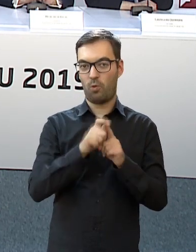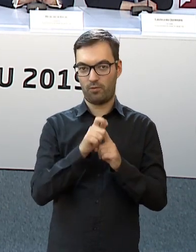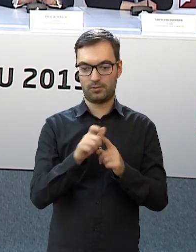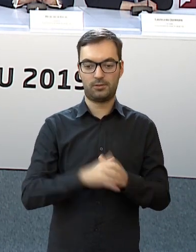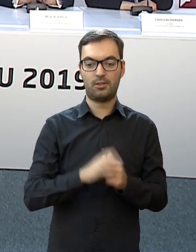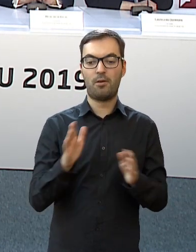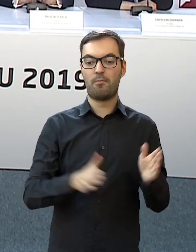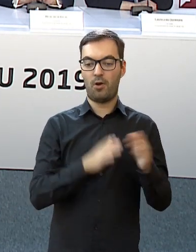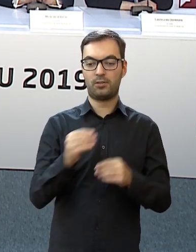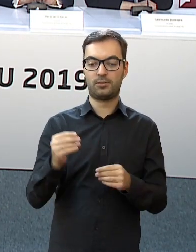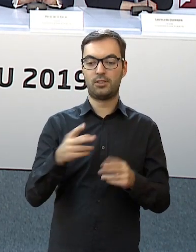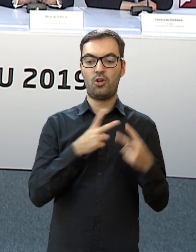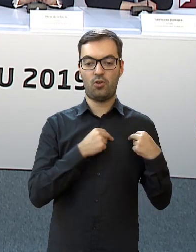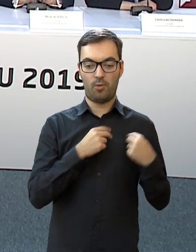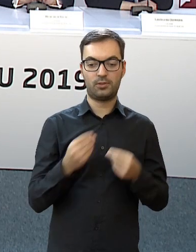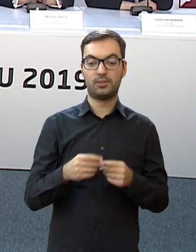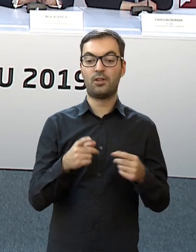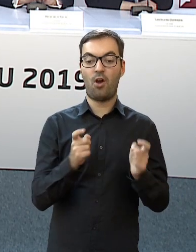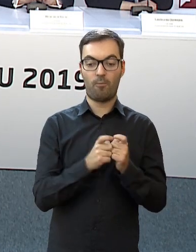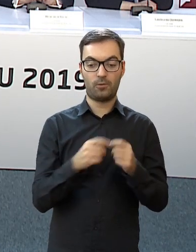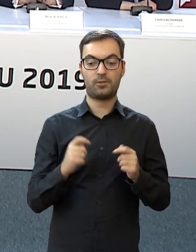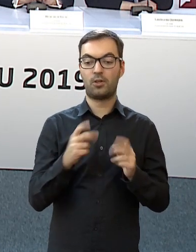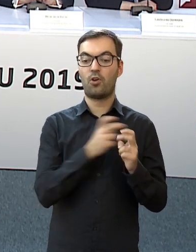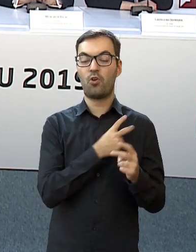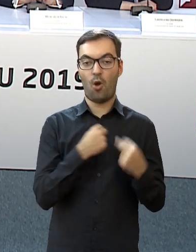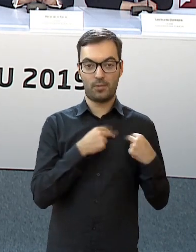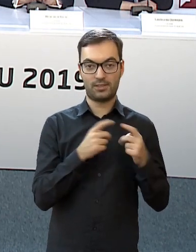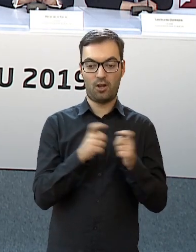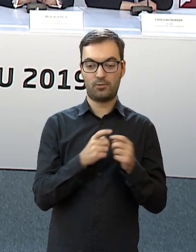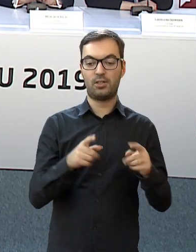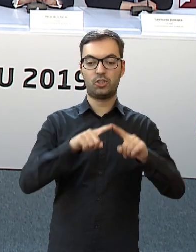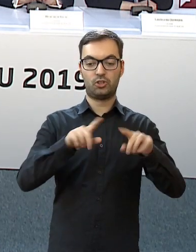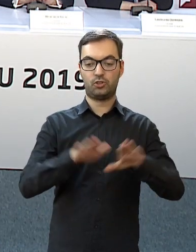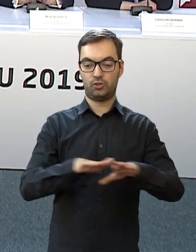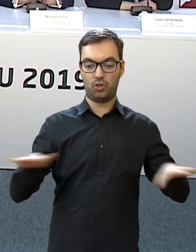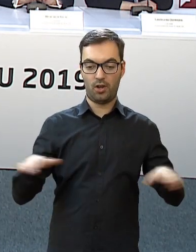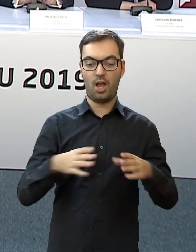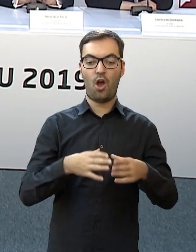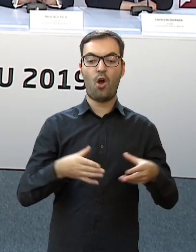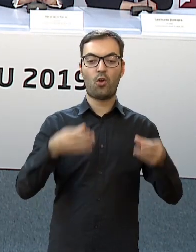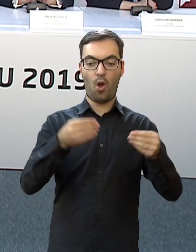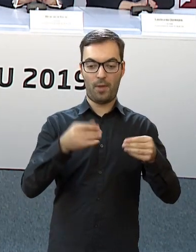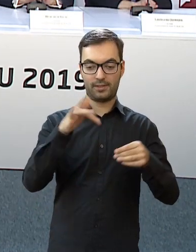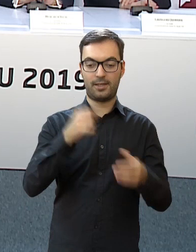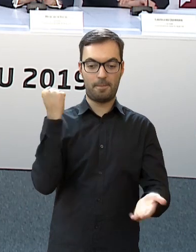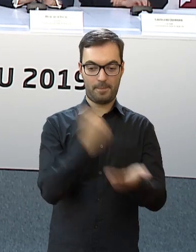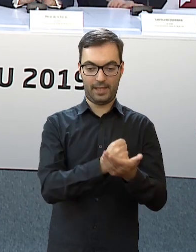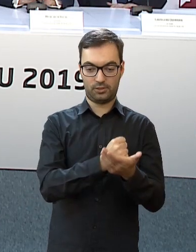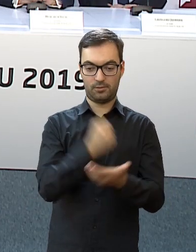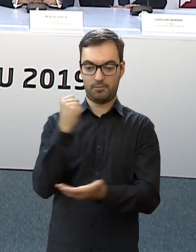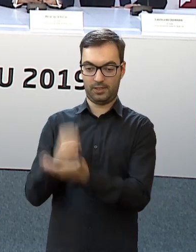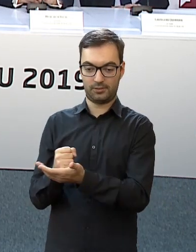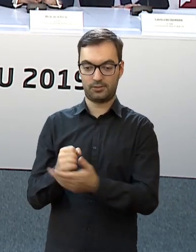Następnie szedł do szanownej komisji obwodowej. Komisja obwodowa miała na stoliku koperty z pieczęcią obwodowej komisji.